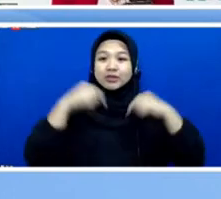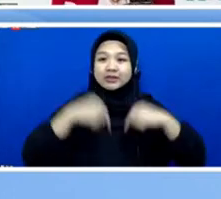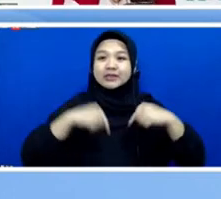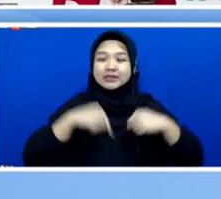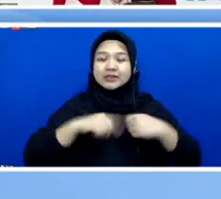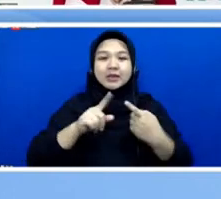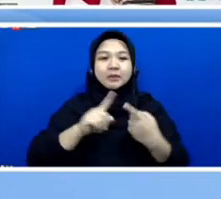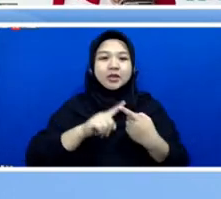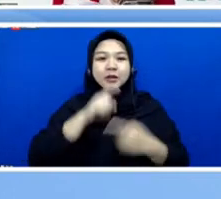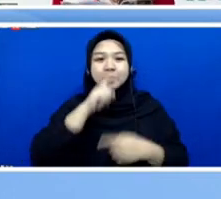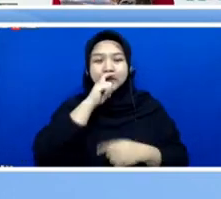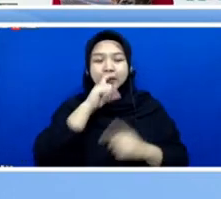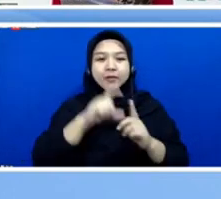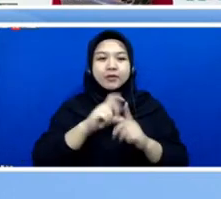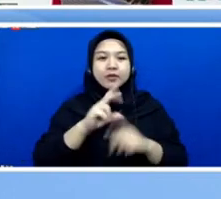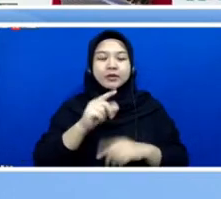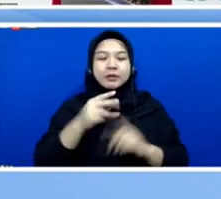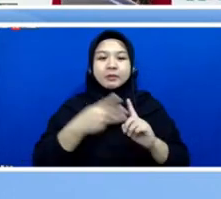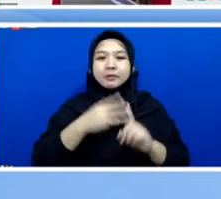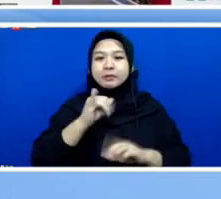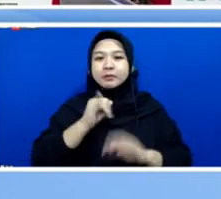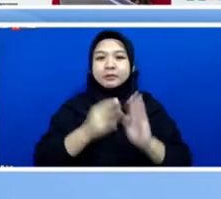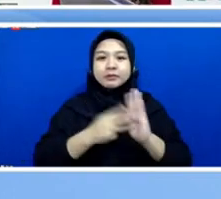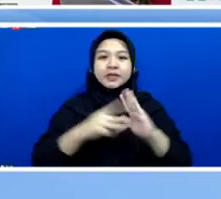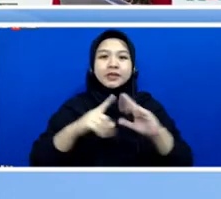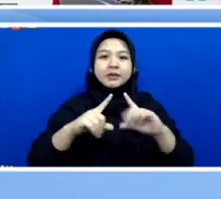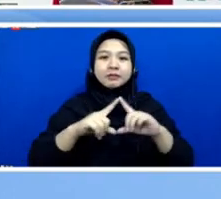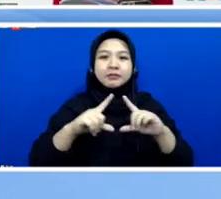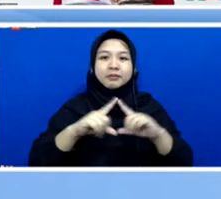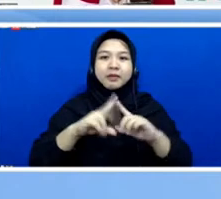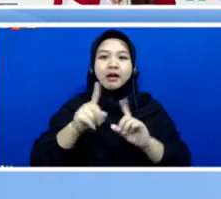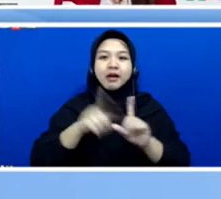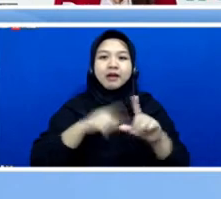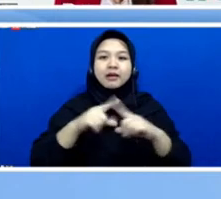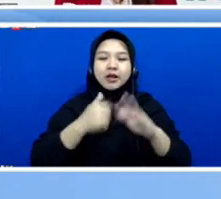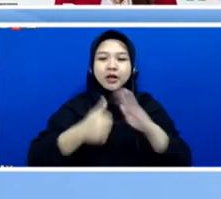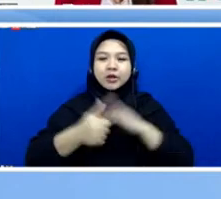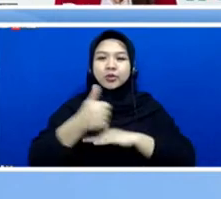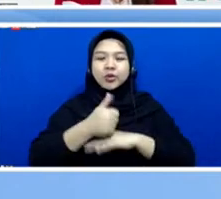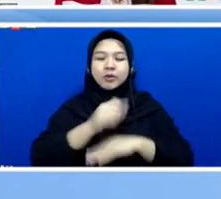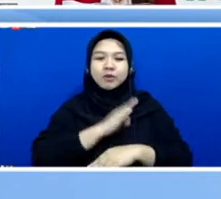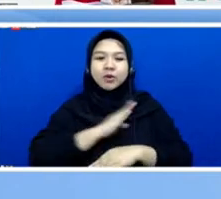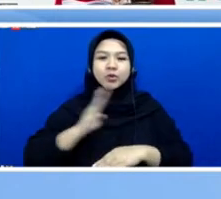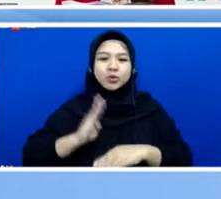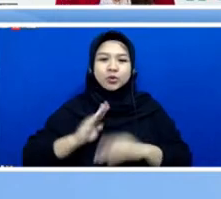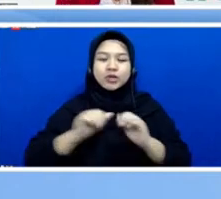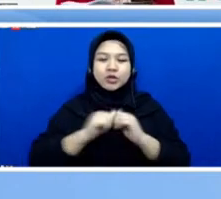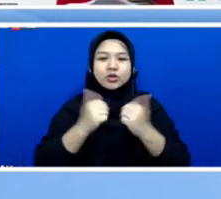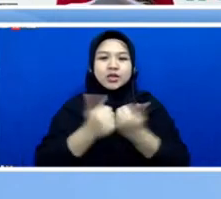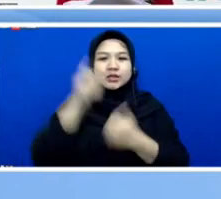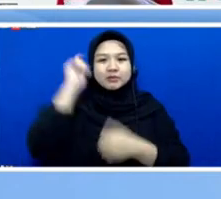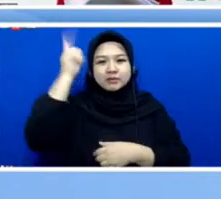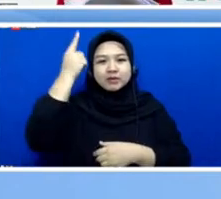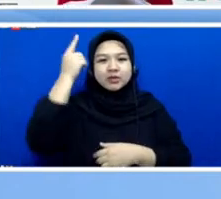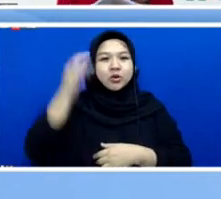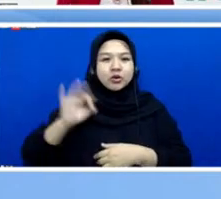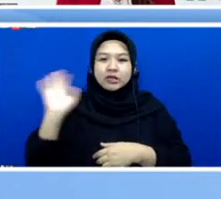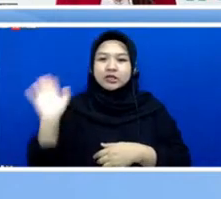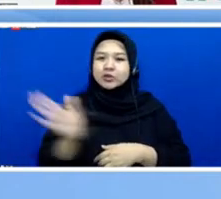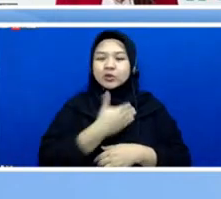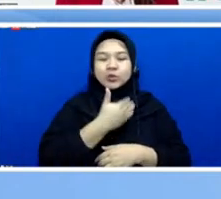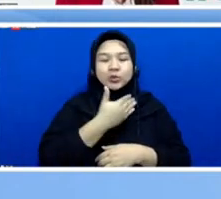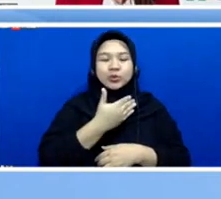pertama adalah Bapak Dr. Bima Arya Sugiyarto. Beliau adalah Ketua Dewan Pengurus Perwakilan dari Asosiasi Pemerintah Kota Seluruh Indonesia,